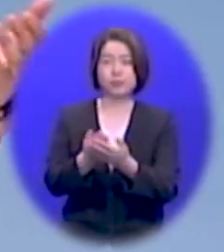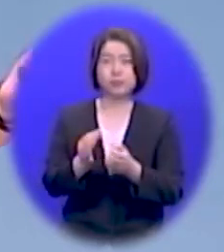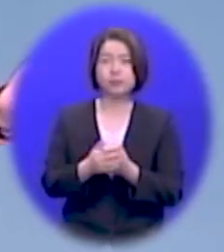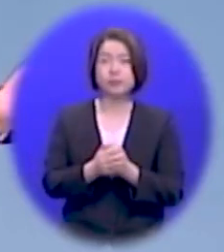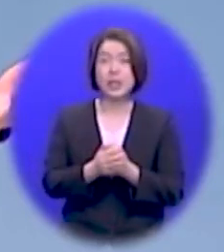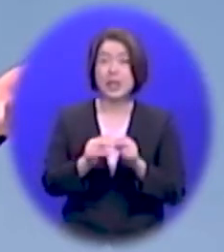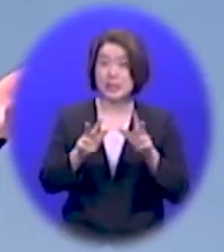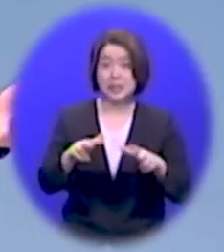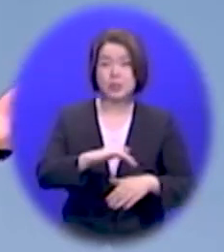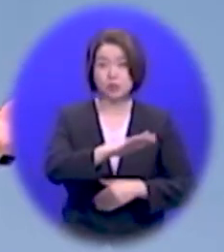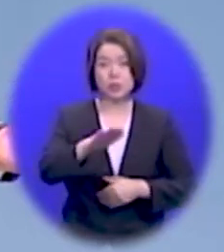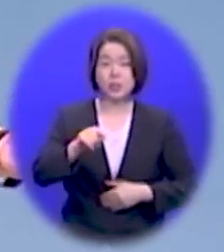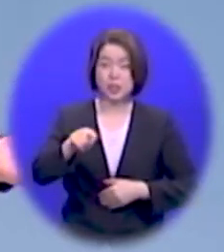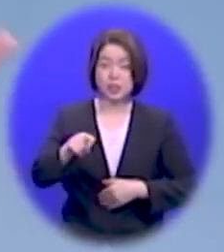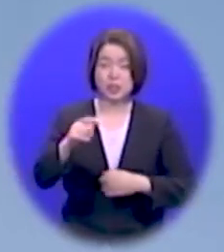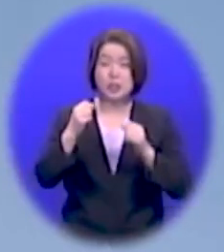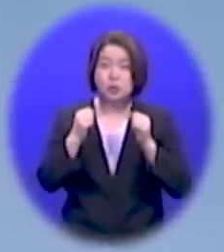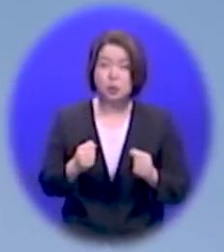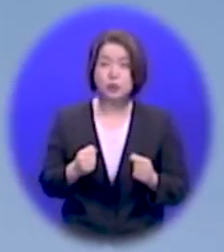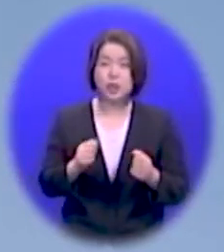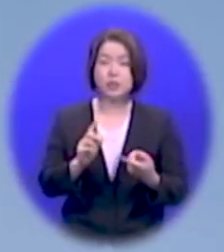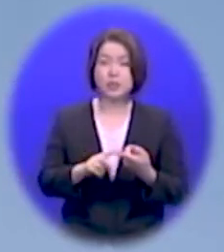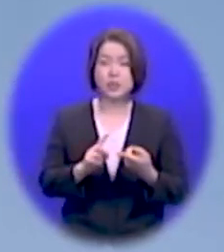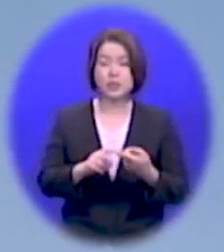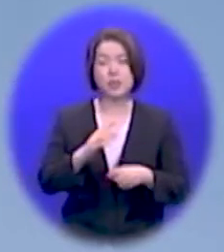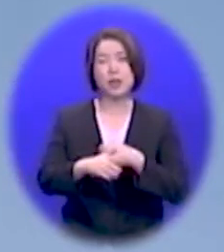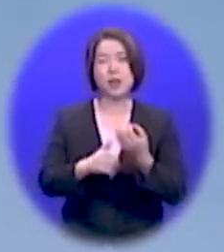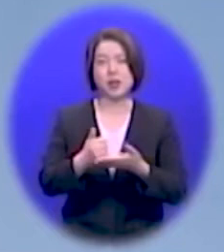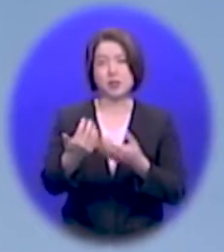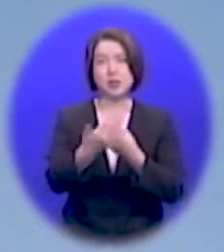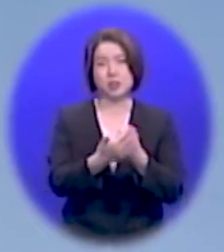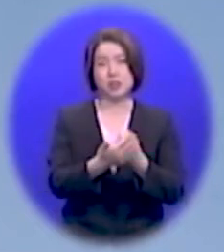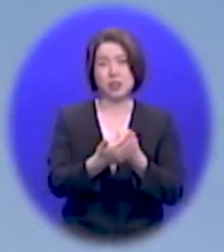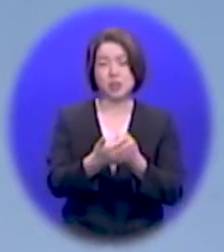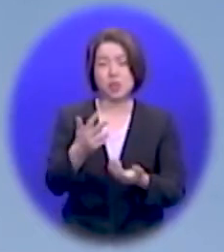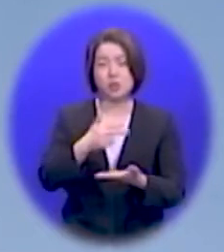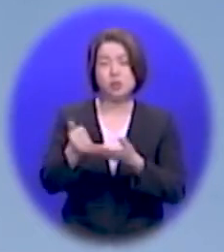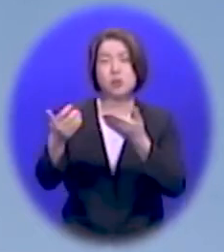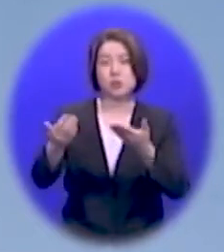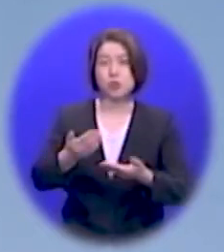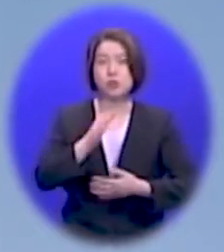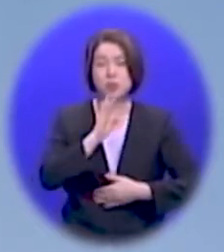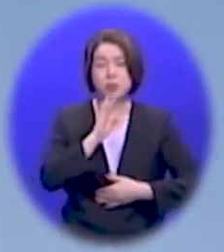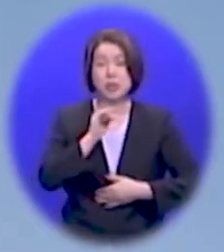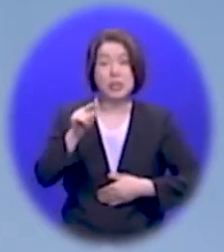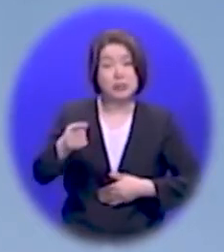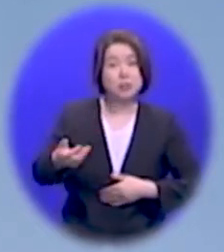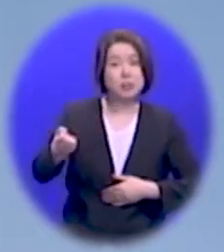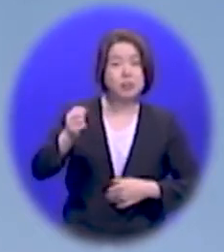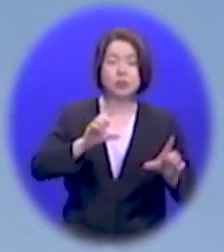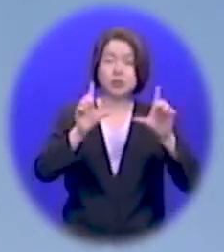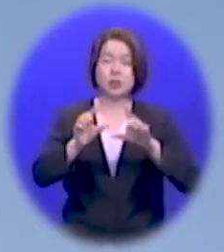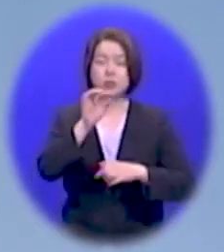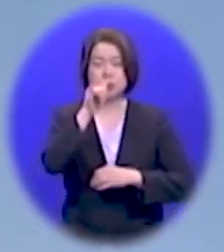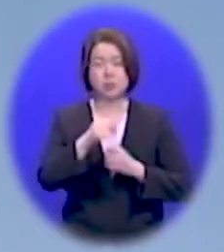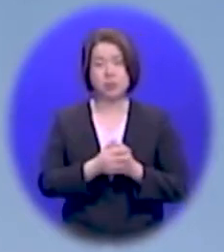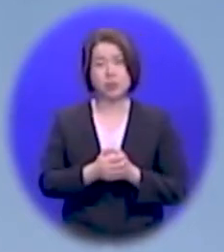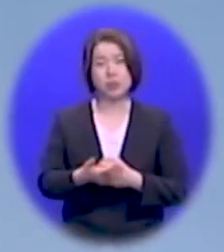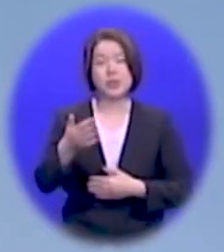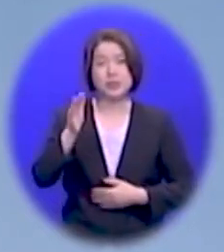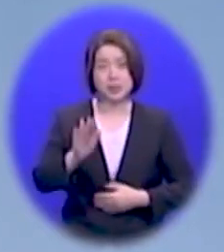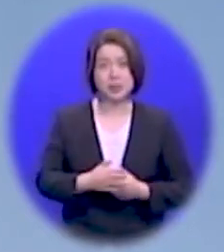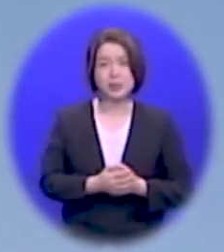사실 지금 우리가 이렇게 있다는 것 자체가 다 하나님의 은혜입니다 주님이 주신 거예요 그것으로 살고 있는 거예요 그런데